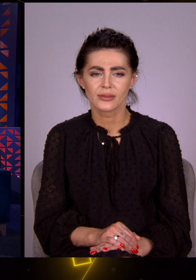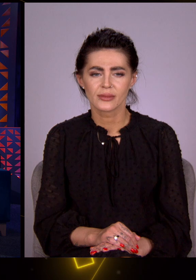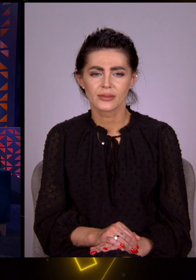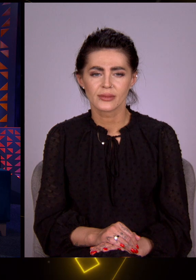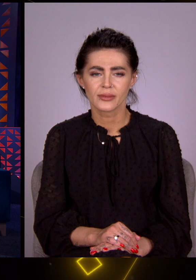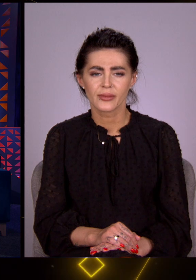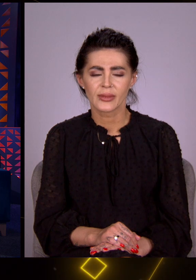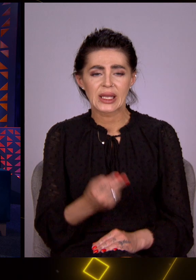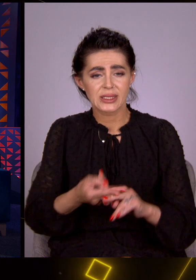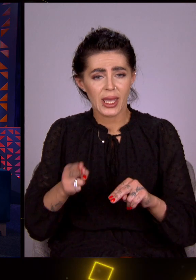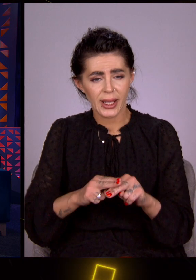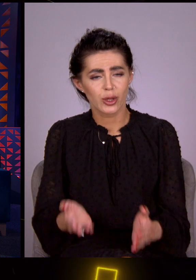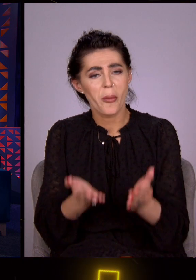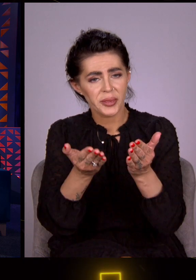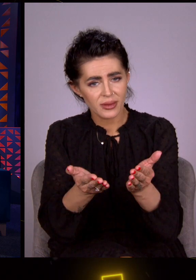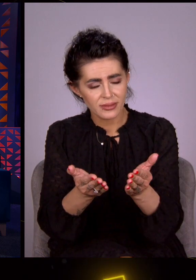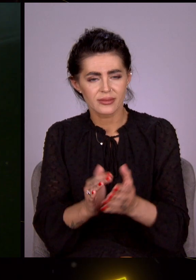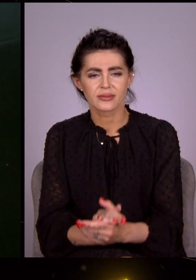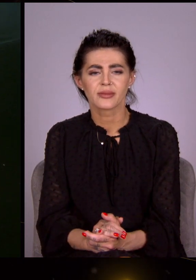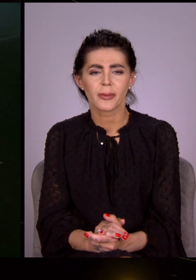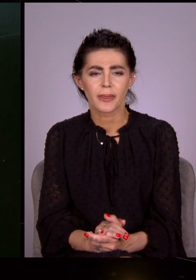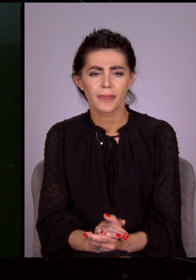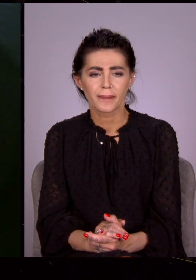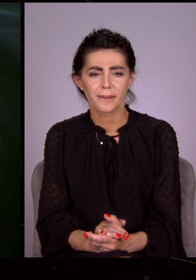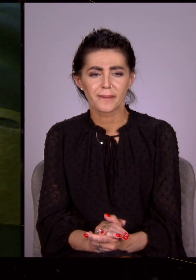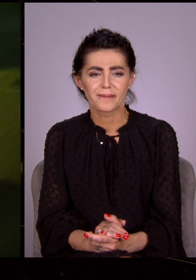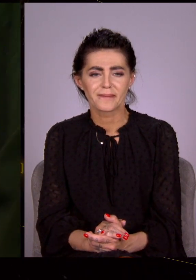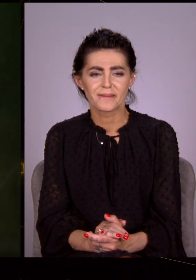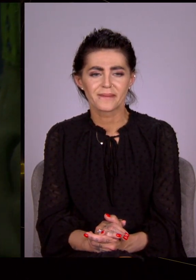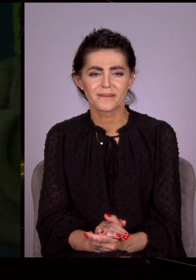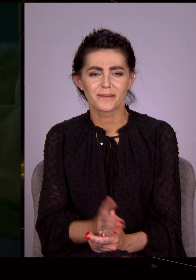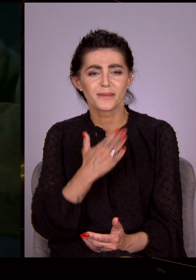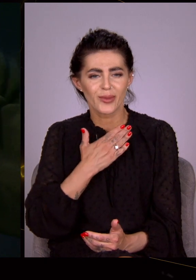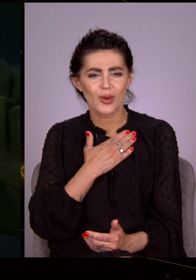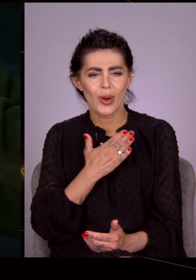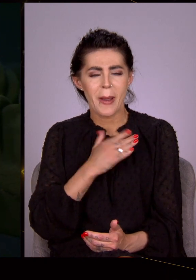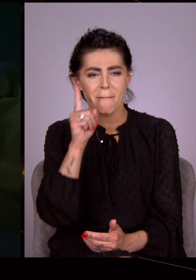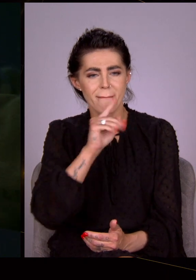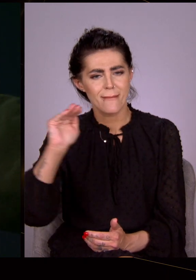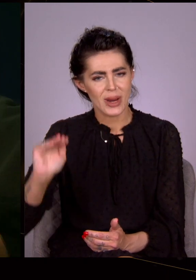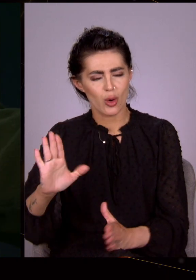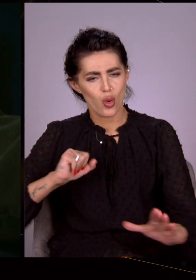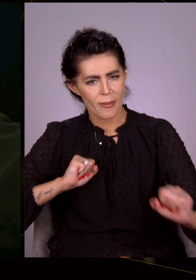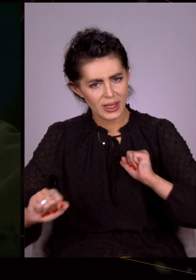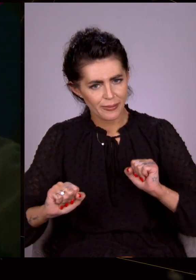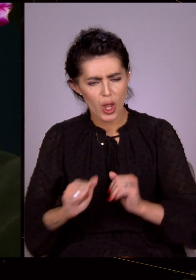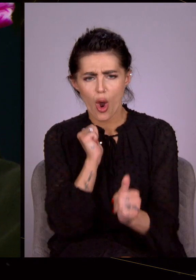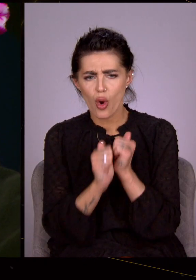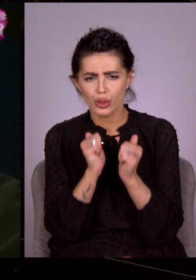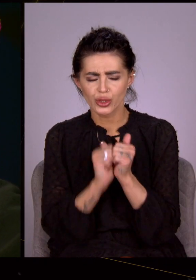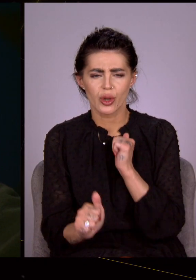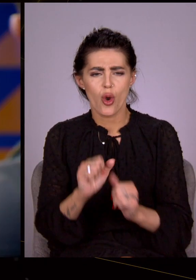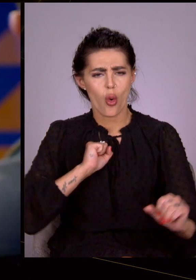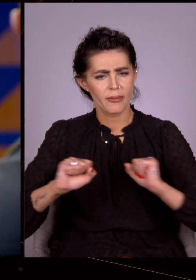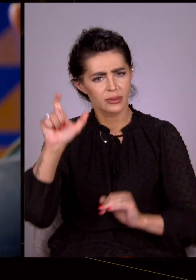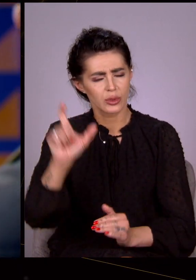Це тобі? Я тобі. Так як ти моя маленька командирка, в кожної командирки мають бути